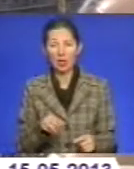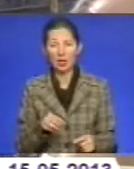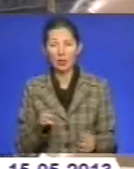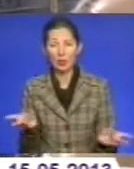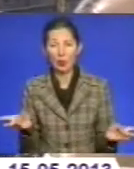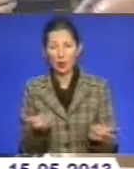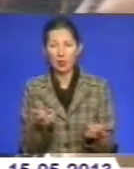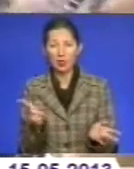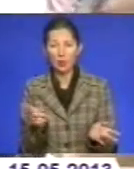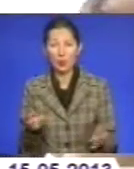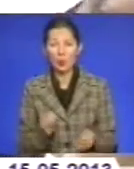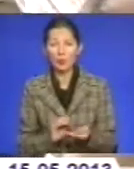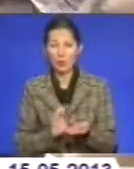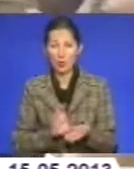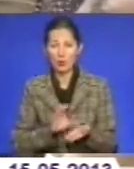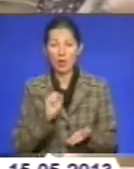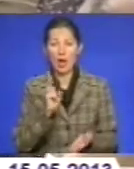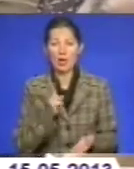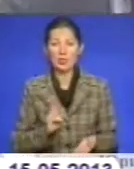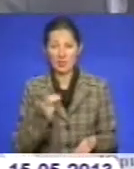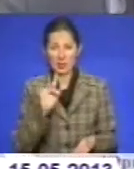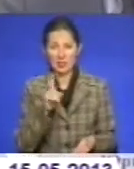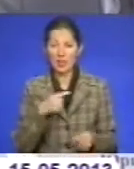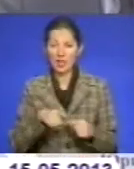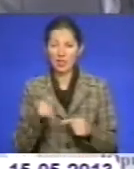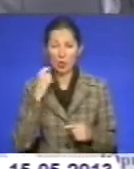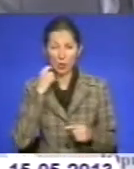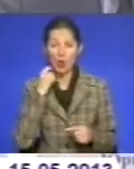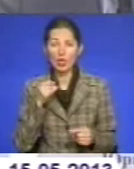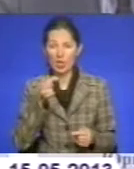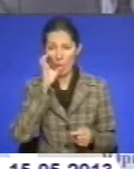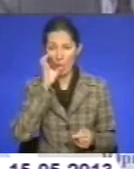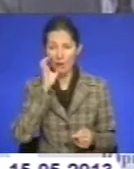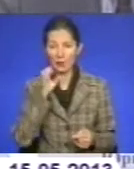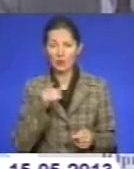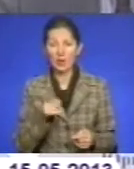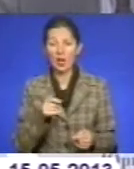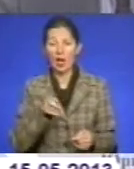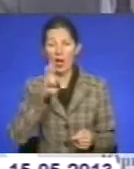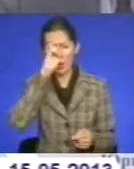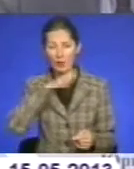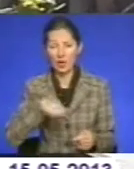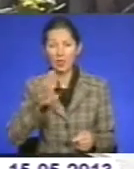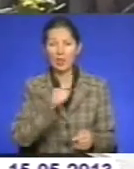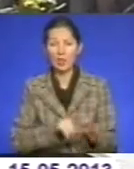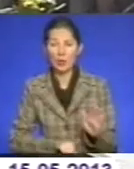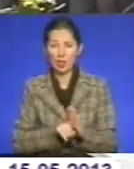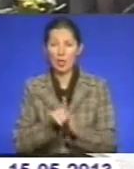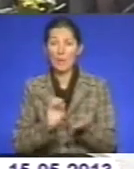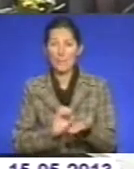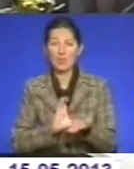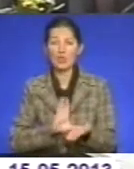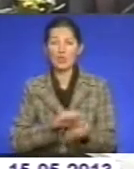інші алкогольні напої. Адже, враховуючи статистику минулого року, в країні почала підвищуватись смертність, пов'язана з вживанням